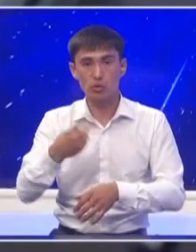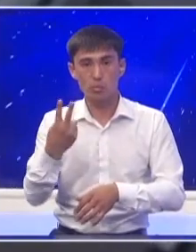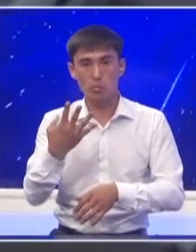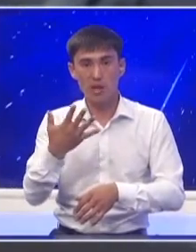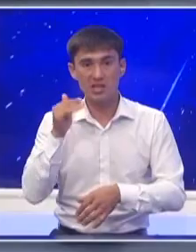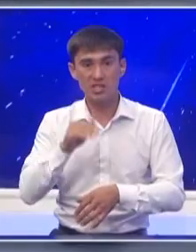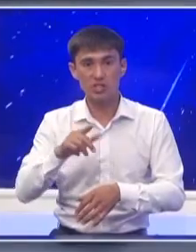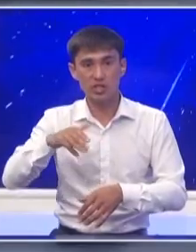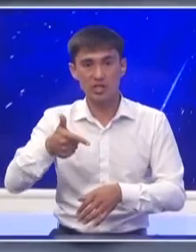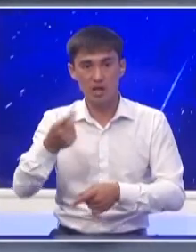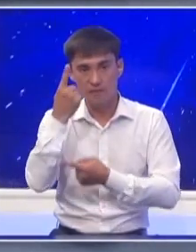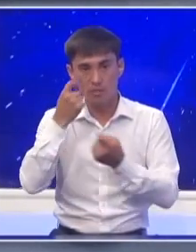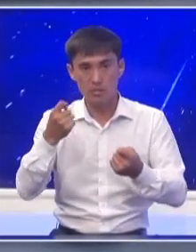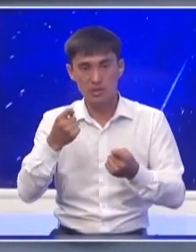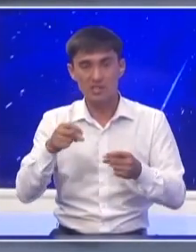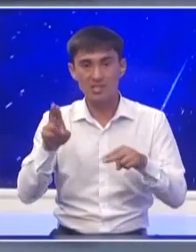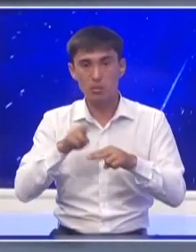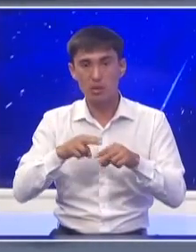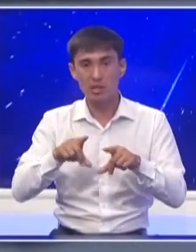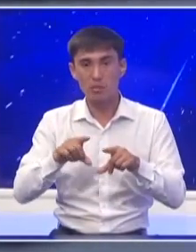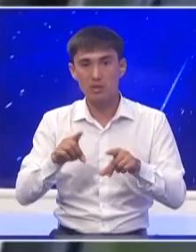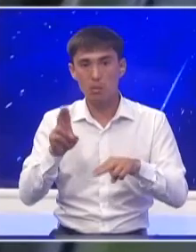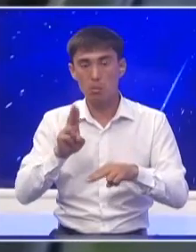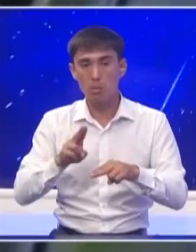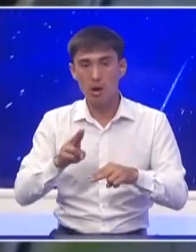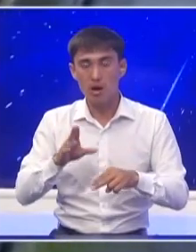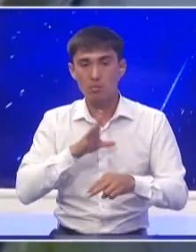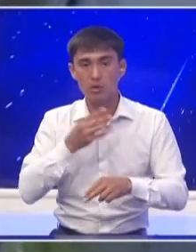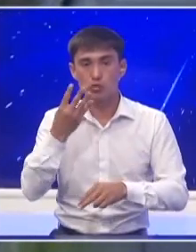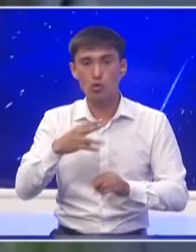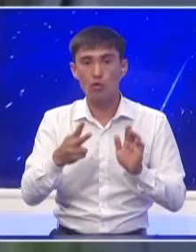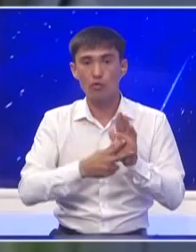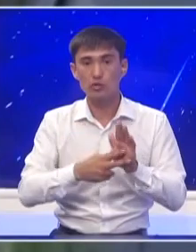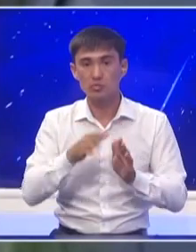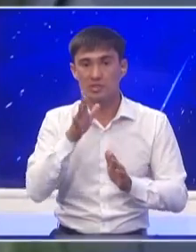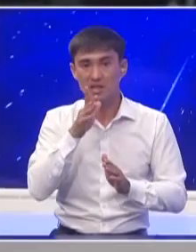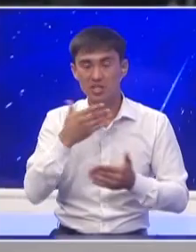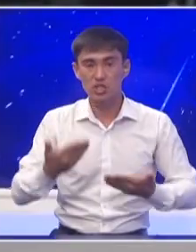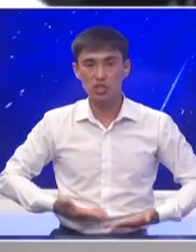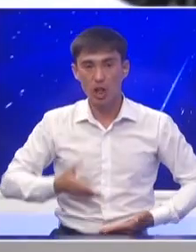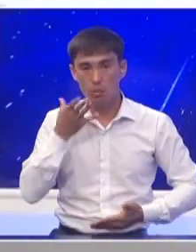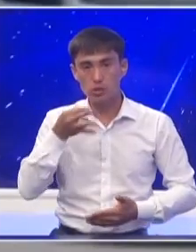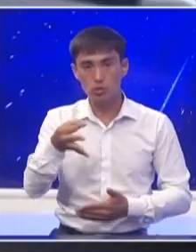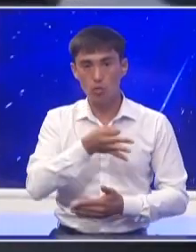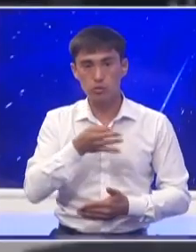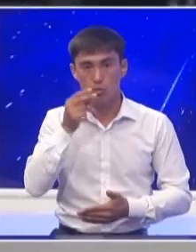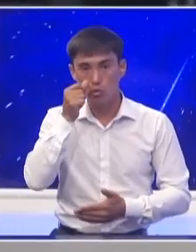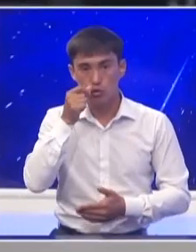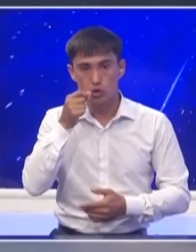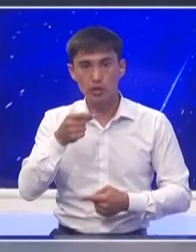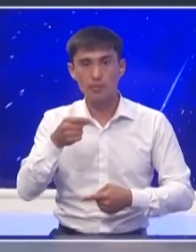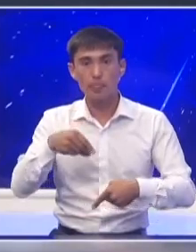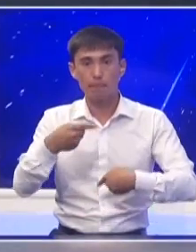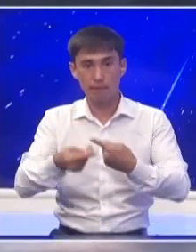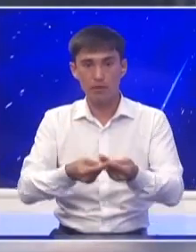тенге. По информации представителей департамента линейной полиции, им оказался 48-летний житель Алматинской области. Мужчина